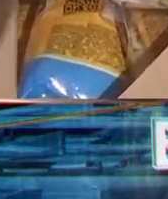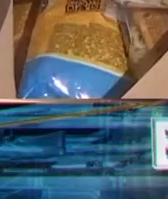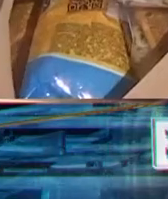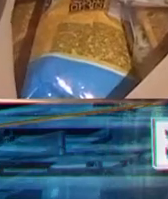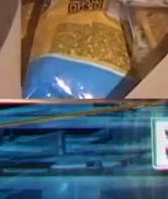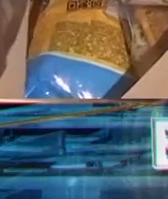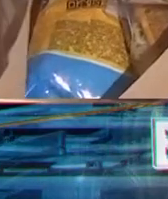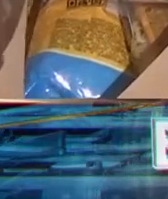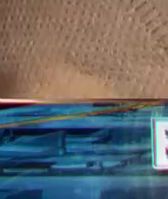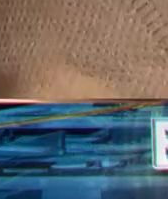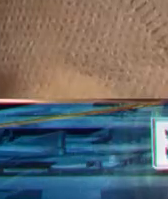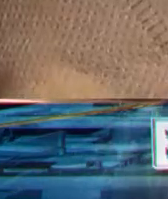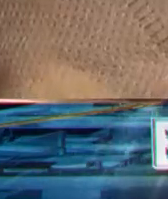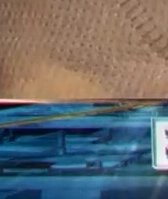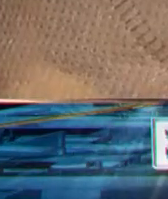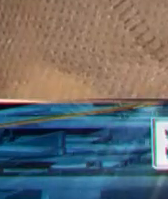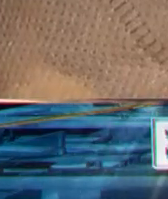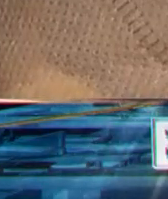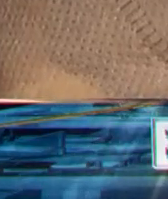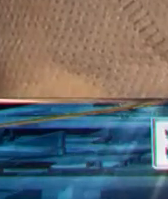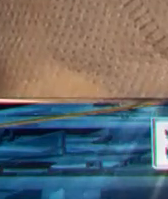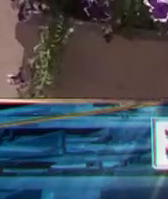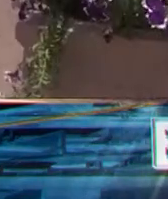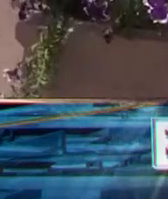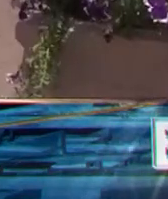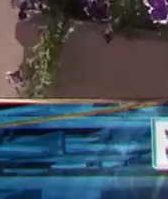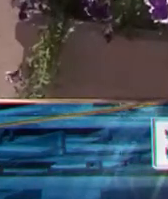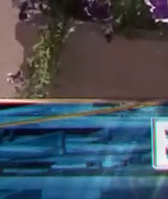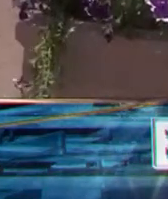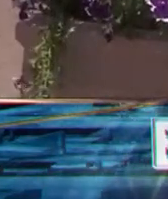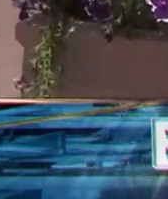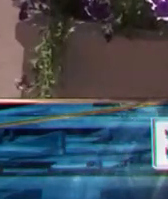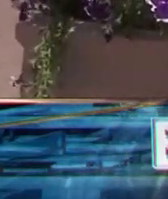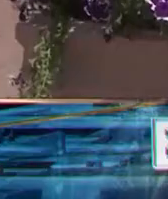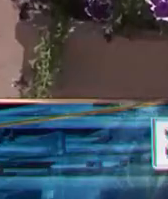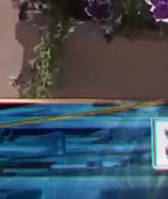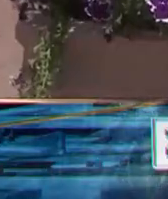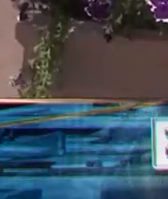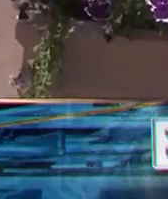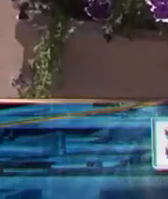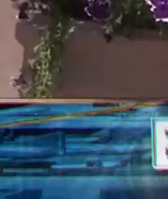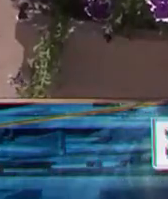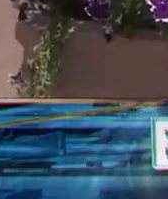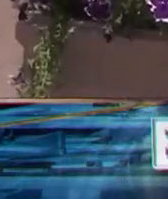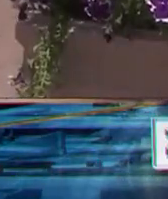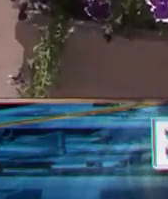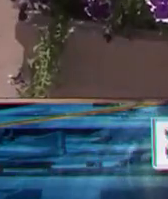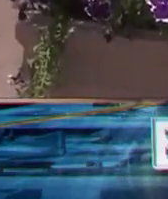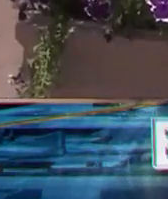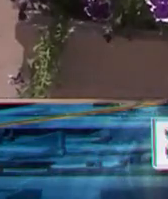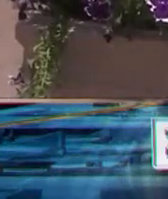Атынтай ана атанған Бибі Жамал Әбдімәлік қызының атынан жасалып отыр. Осы қайырымдылық жасаған кісілерге көп рахмет